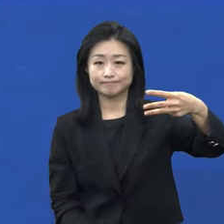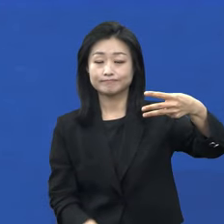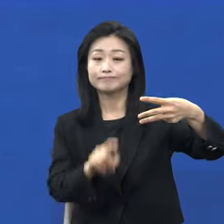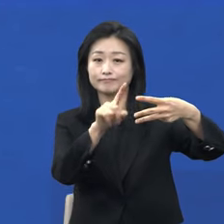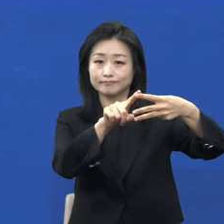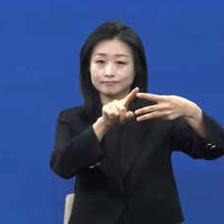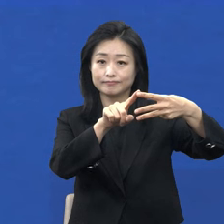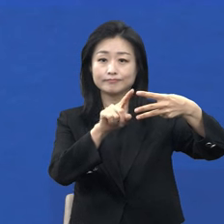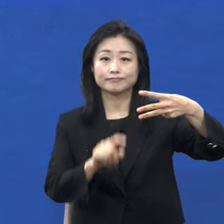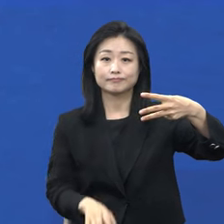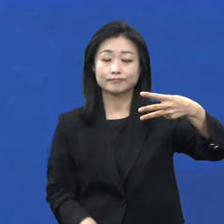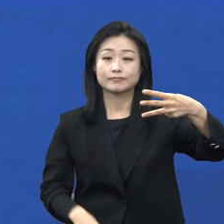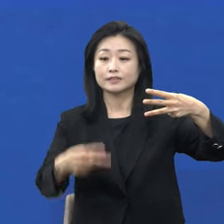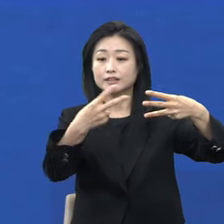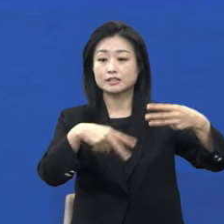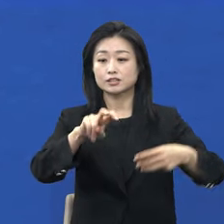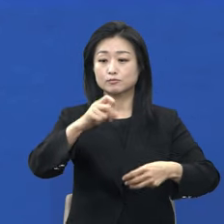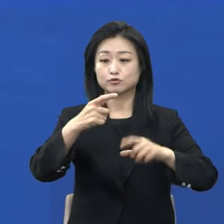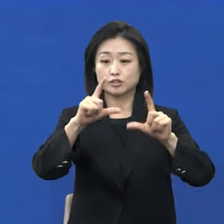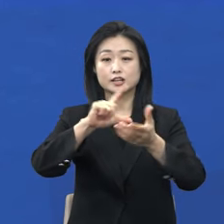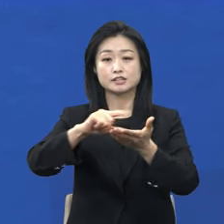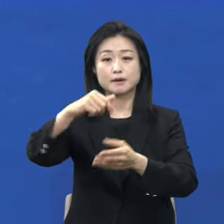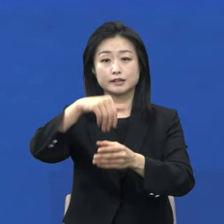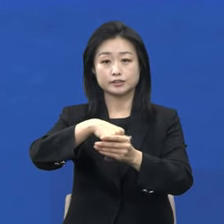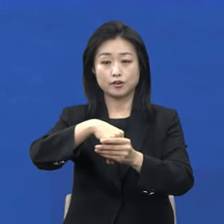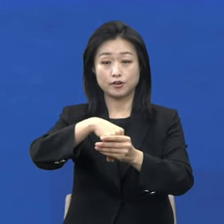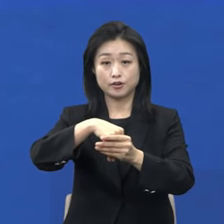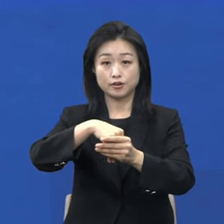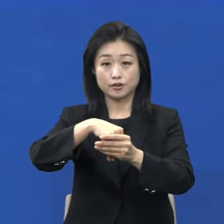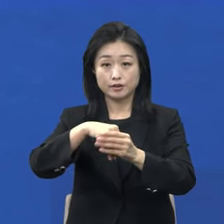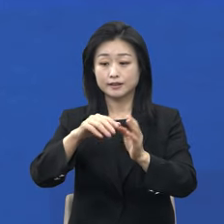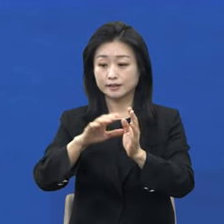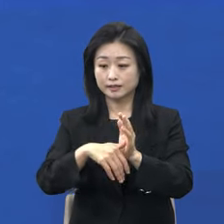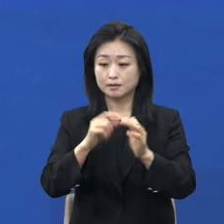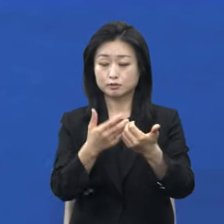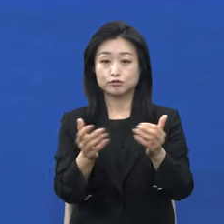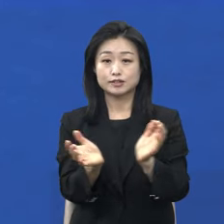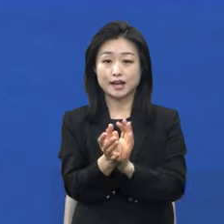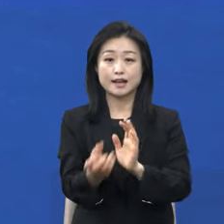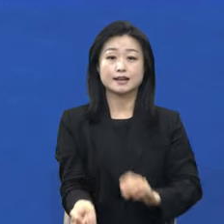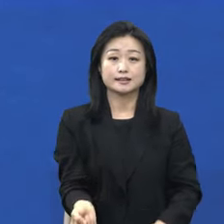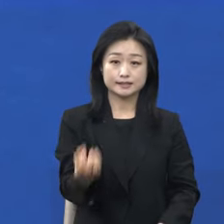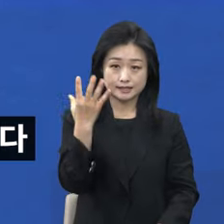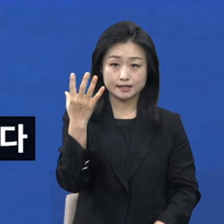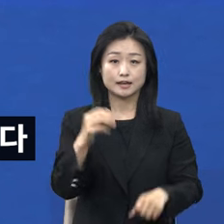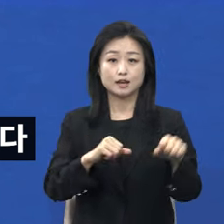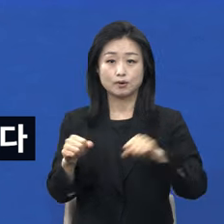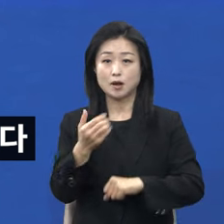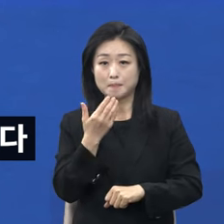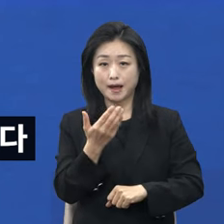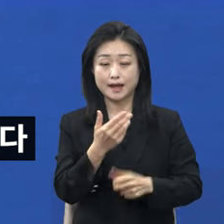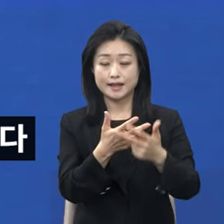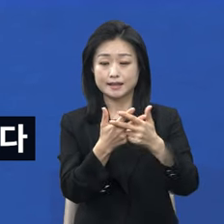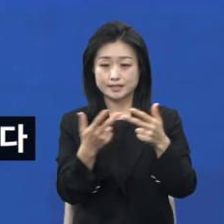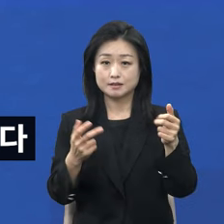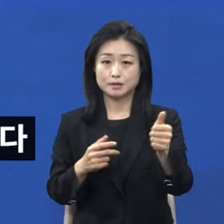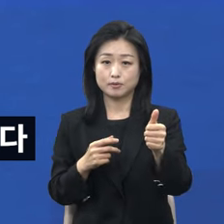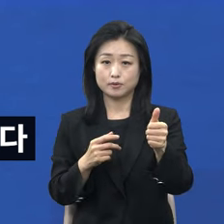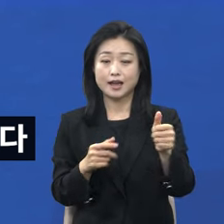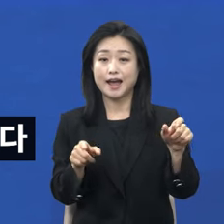첫째, 2026년 지방선거에서 더불어민주당 승리를 주도하겠습니다. 이재명 대표님과